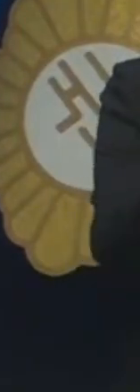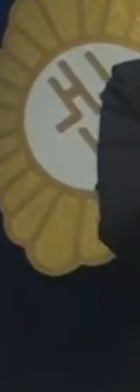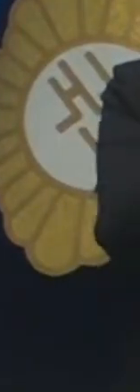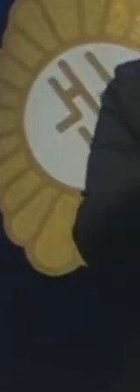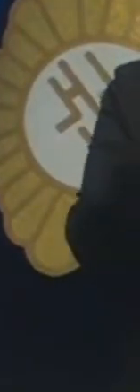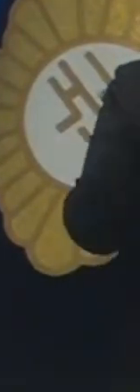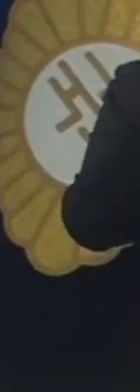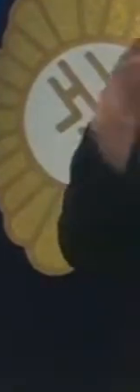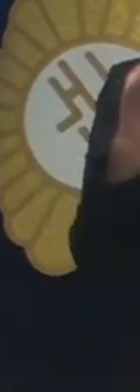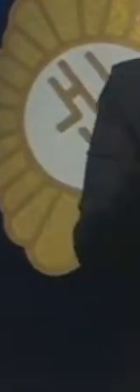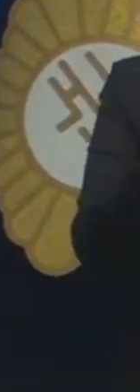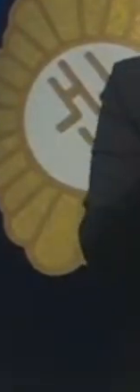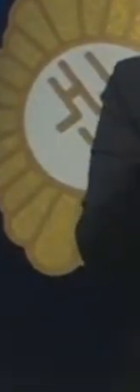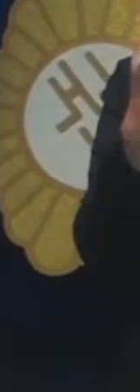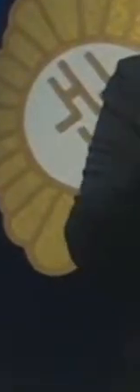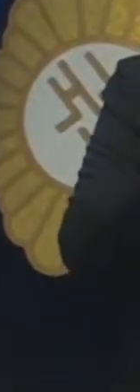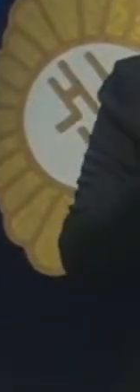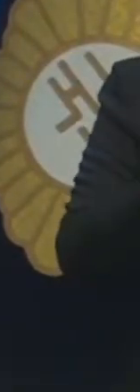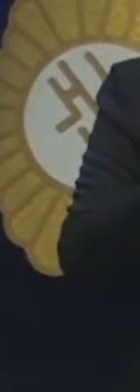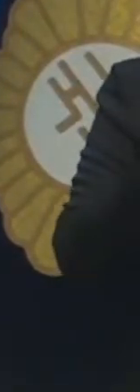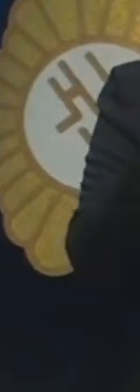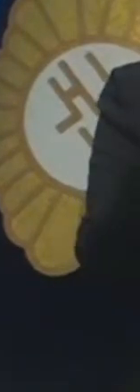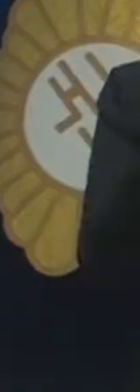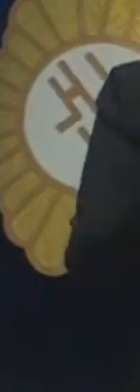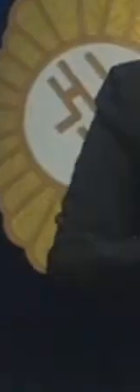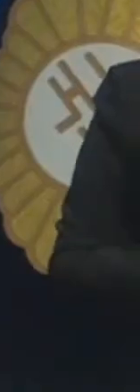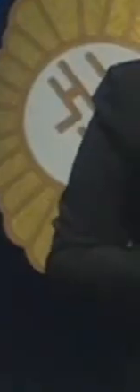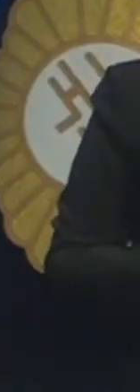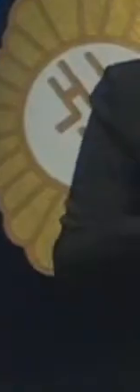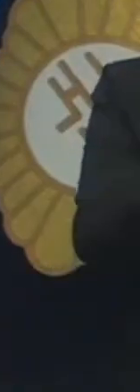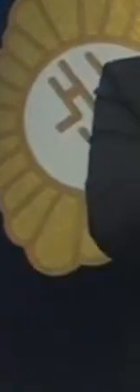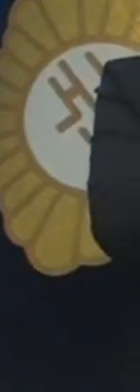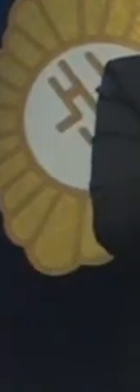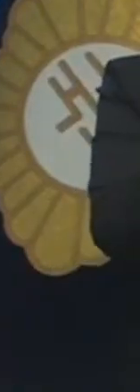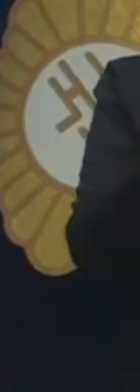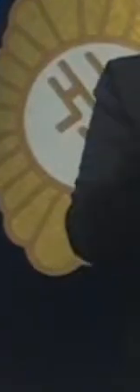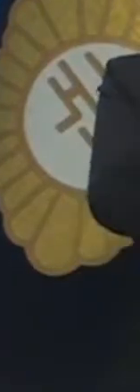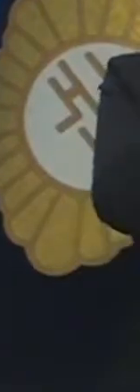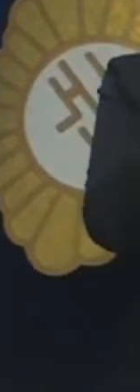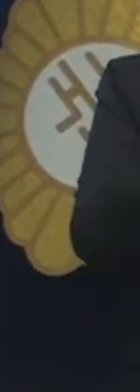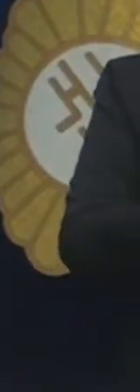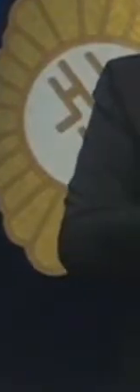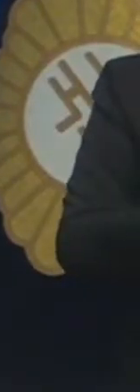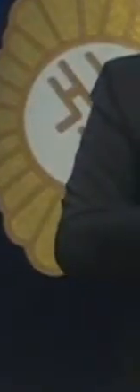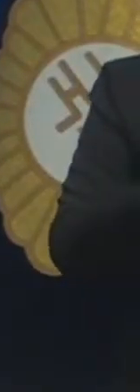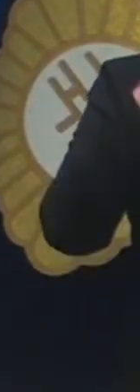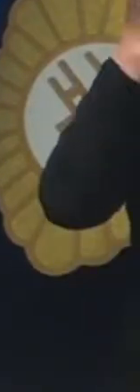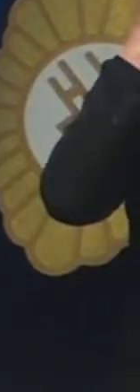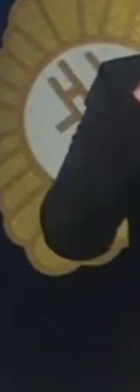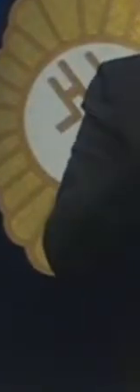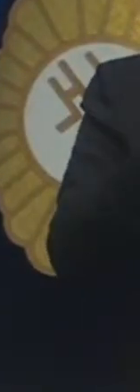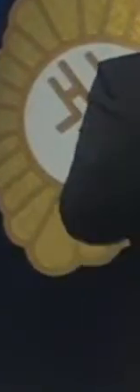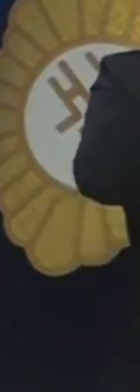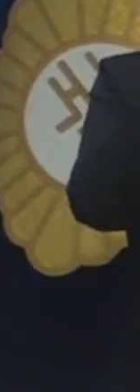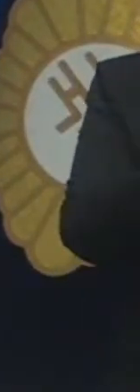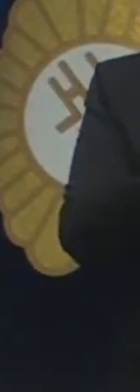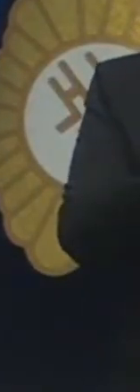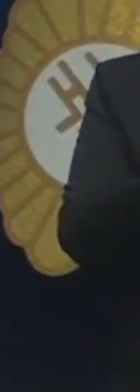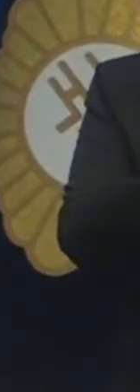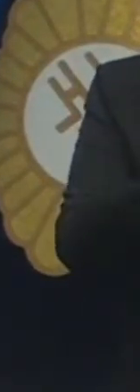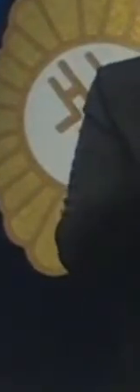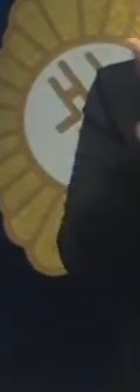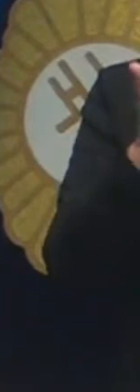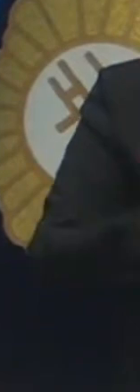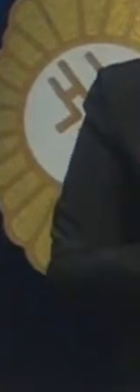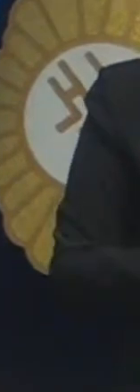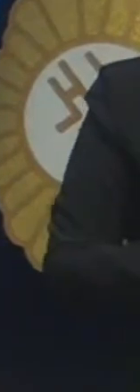수 있는 방법으로 개법이 모색되게 된다. 이 가장 큰 중요한 가치가 그 정도로 홈플러스 정상화가 되게 됩니다.